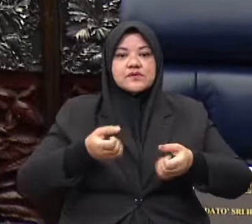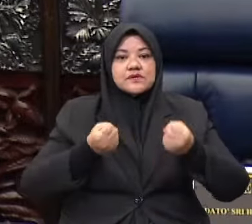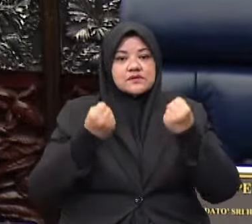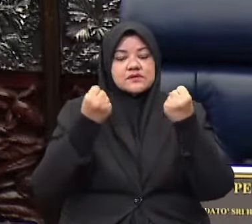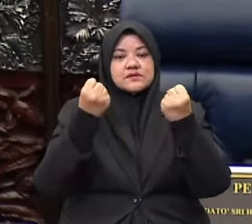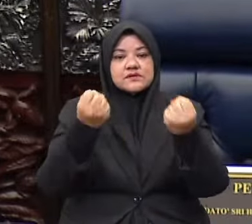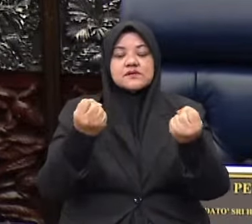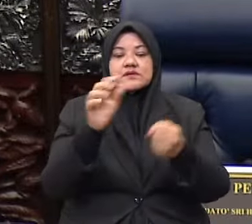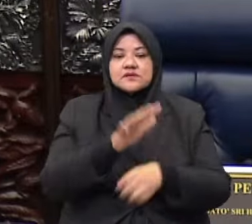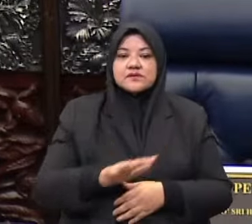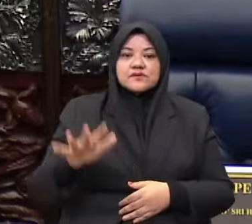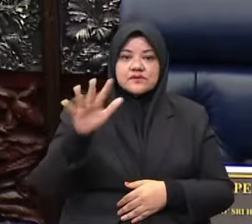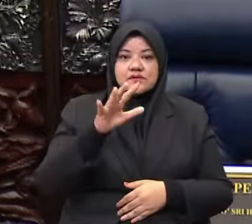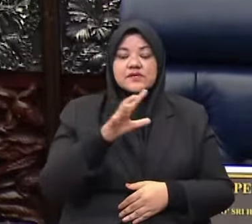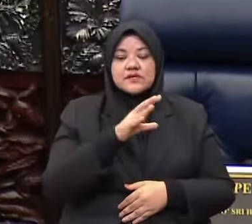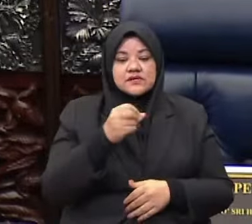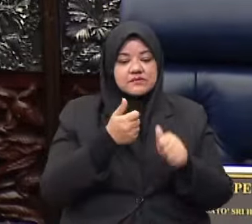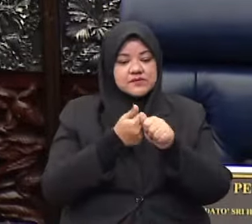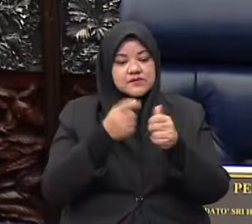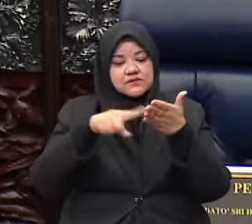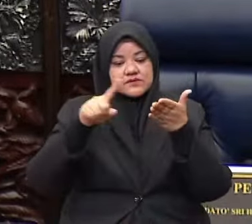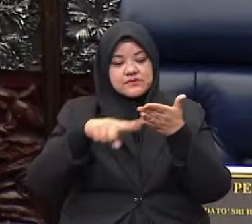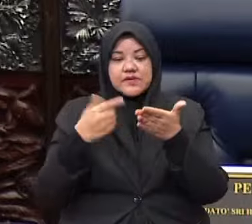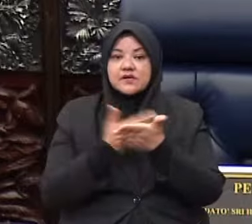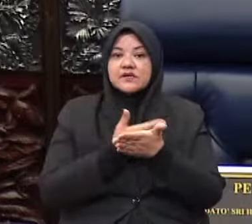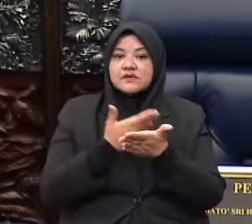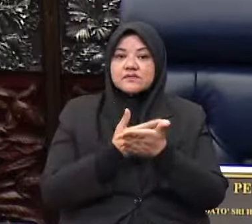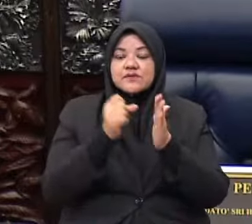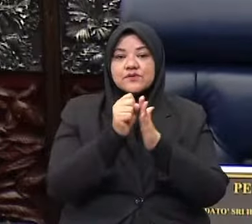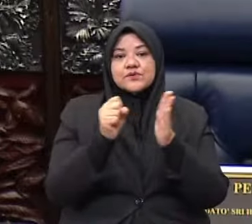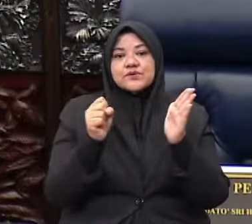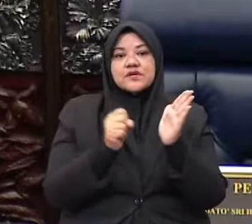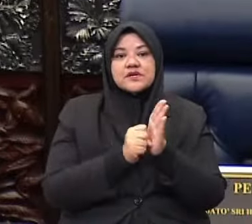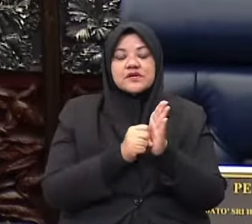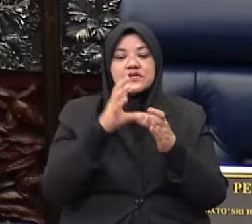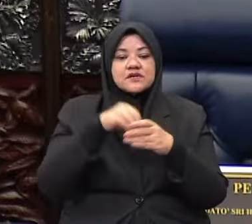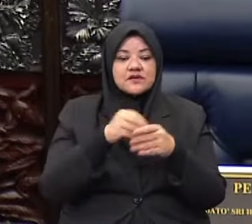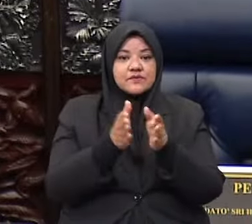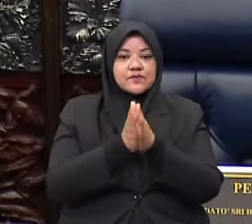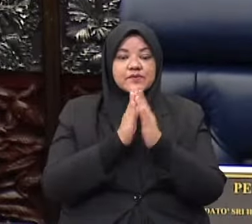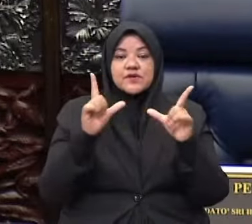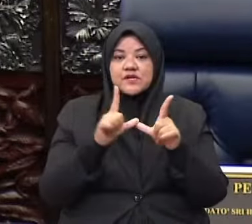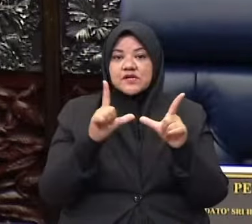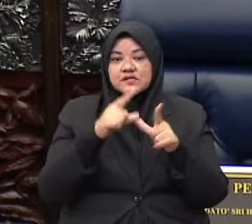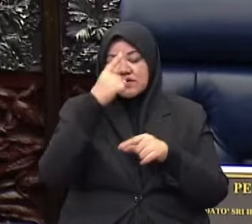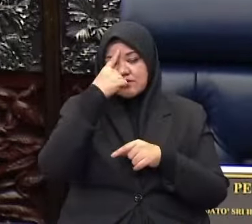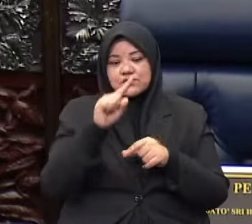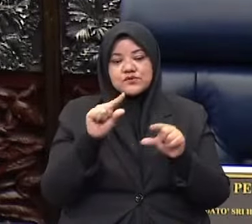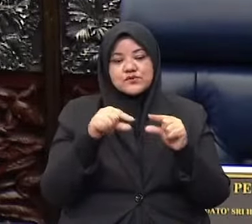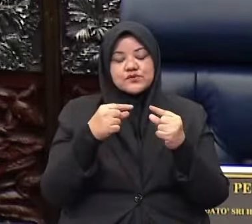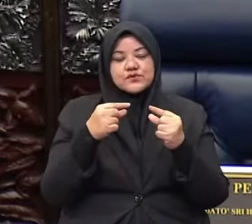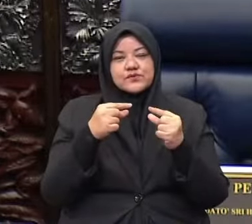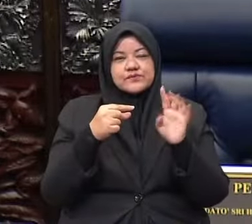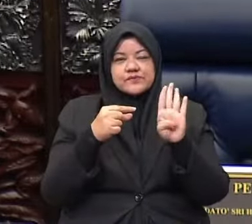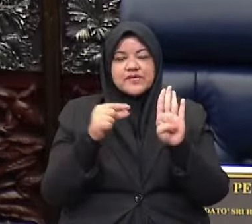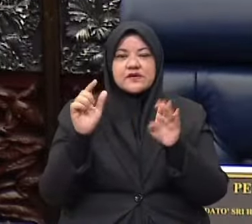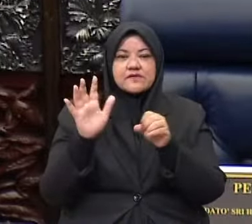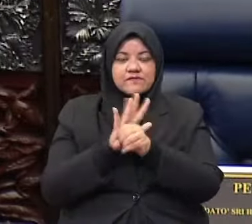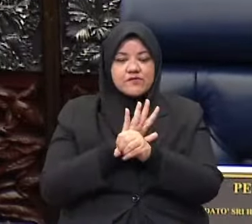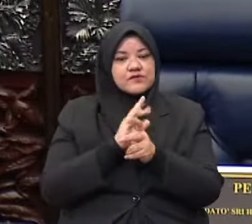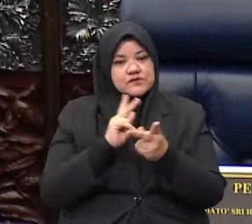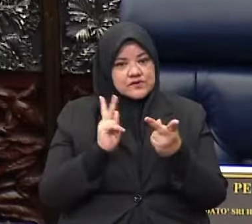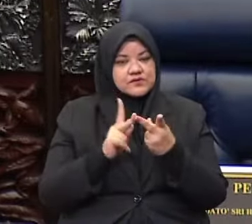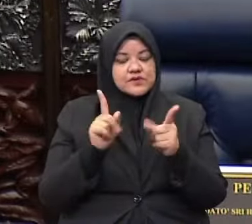keseluruhannya. Berdasarkan semakan terkini, syarat dan dalam permohonan lesen bagi kelas B penuh adalah